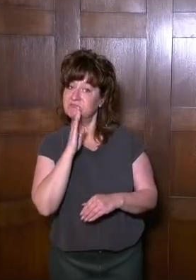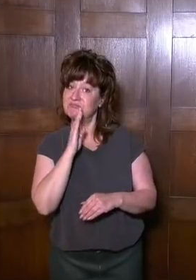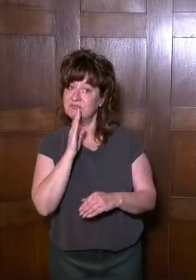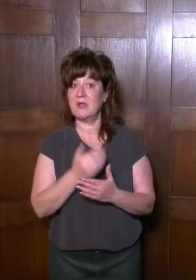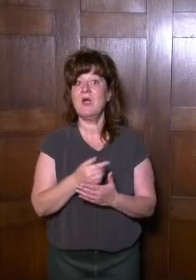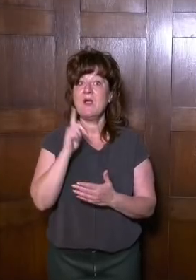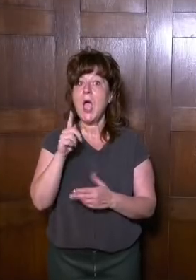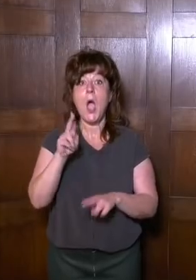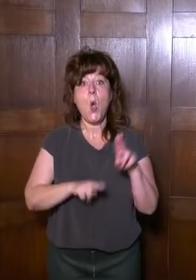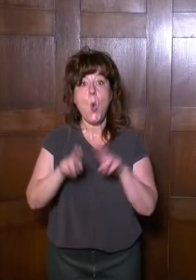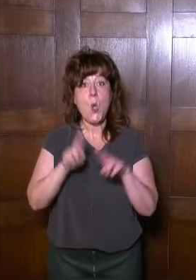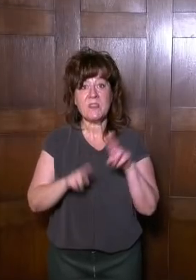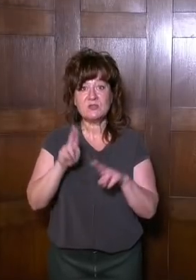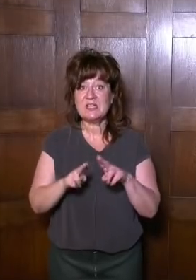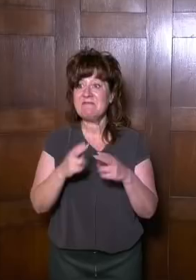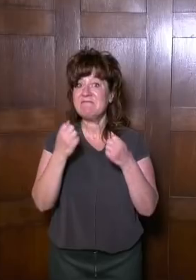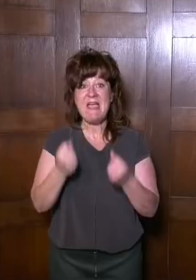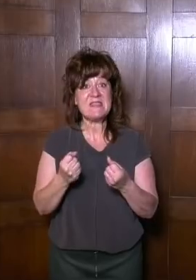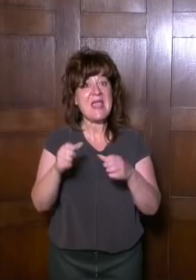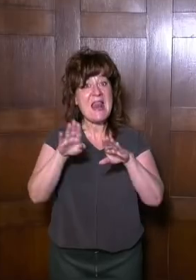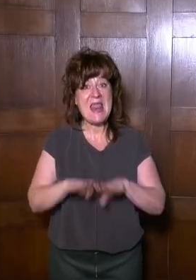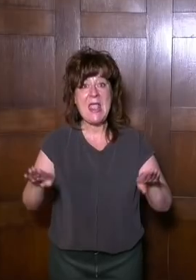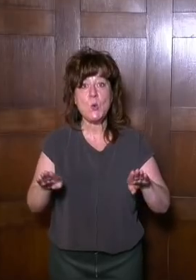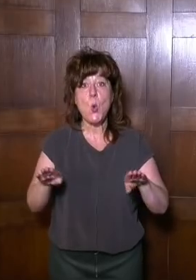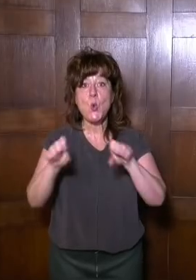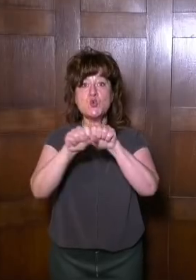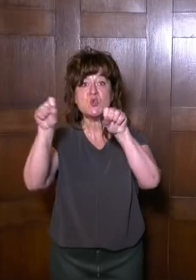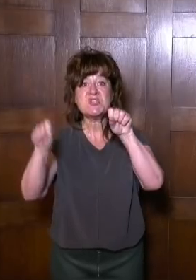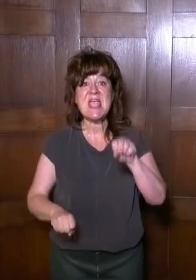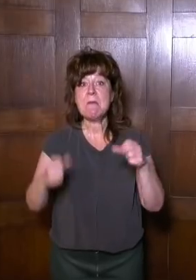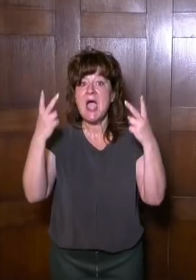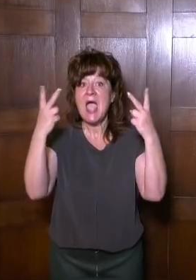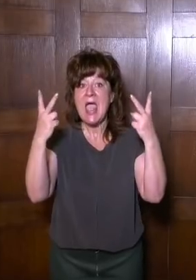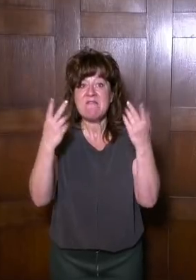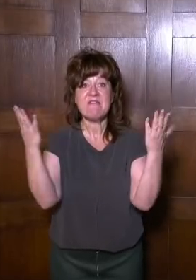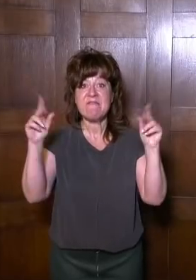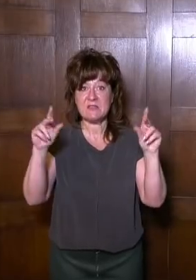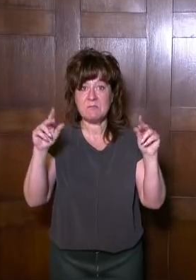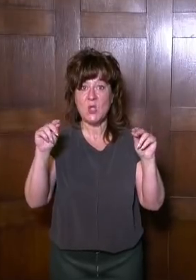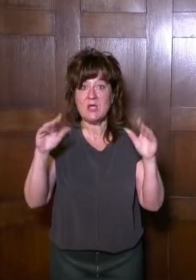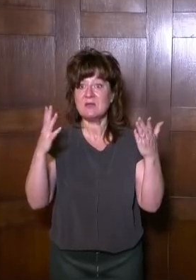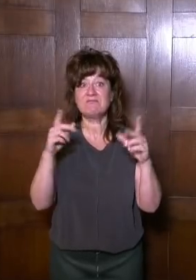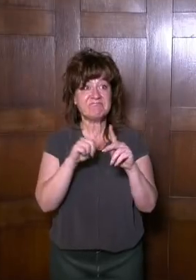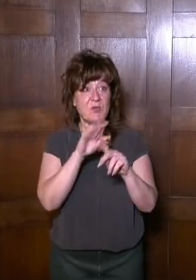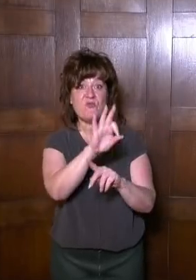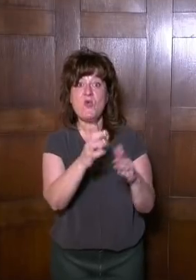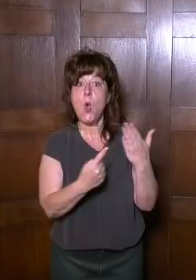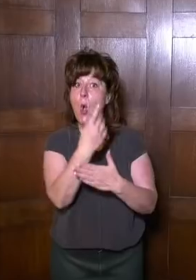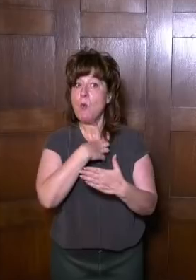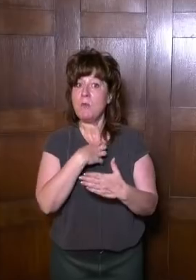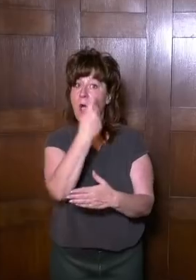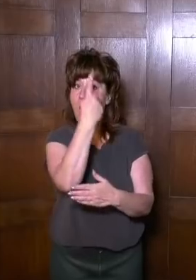unterschiedliche Festlegung, was ist systemrelevant, natürlich eine hohe Problematik nicht nur bei Alleinerziehenden gehabt, sondern